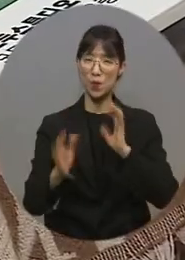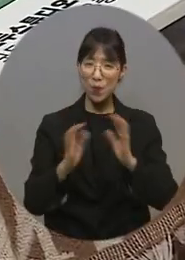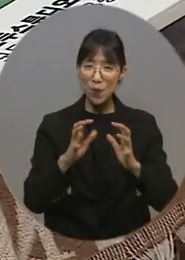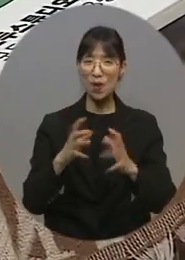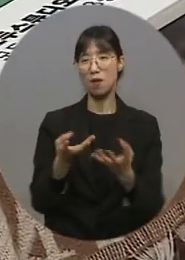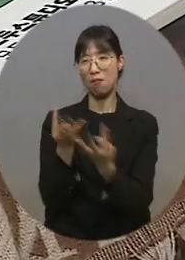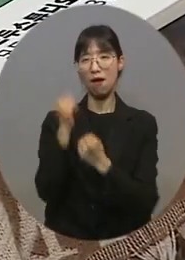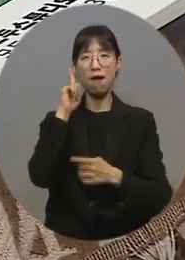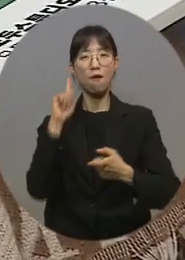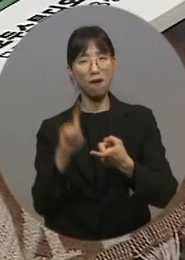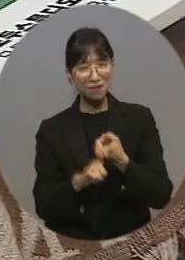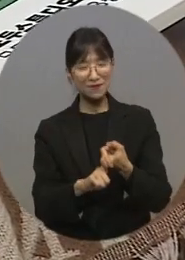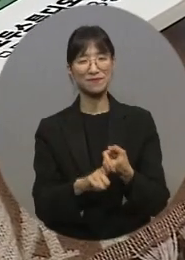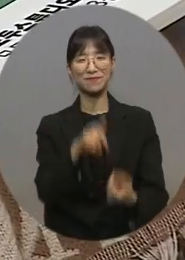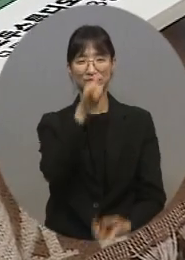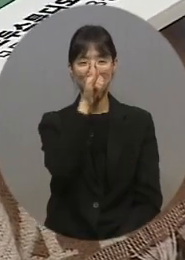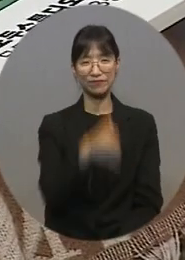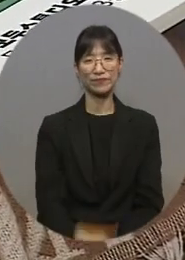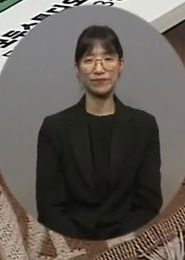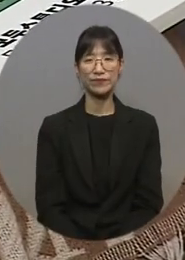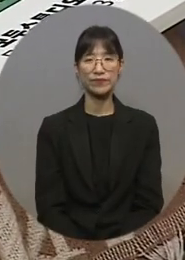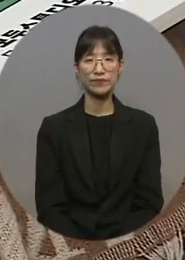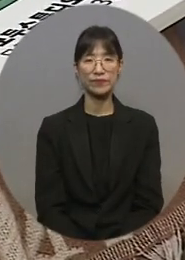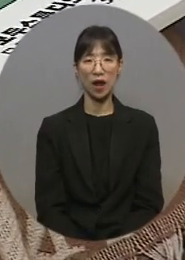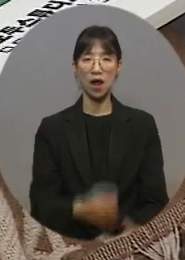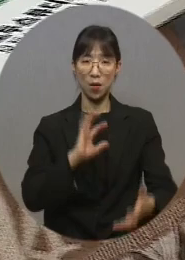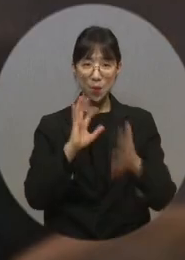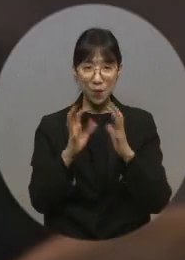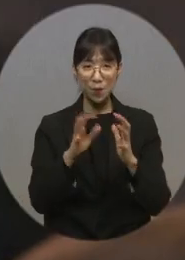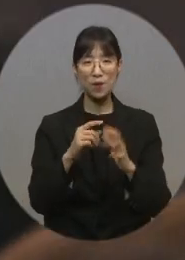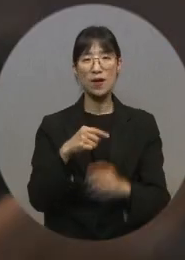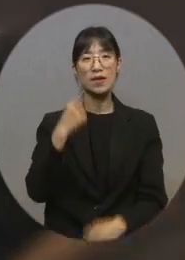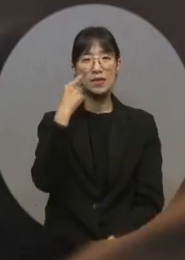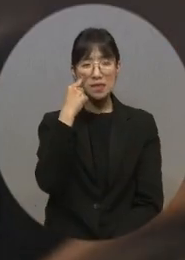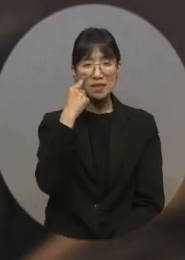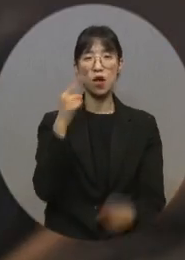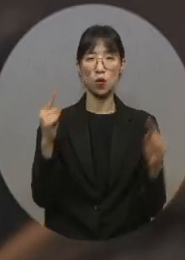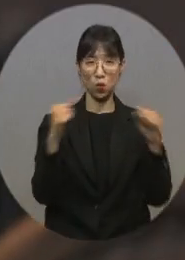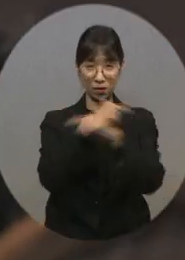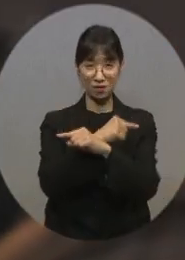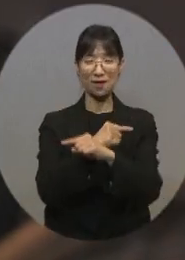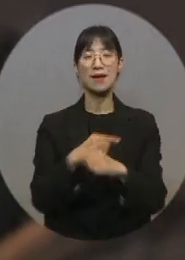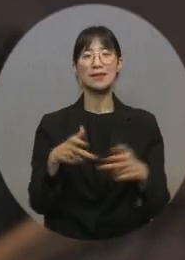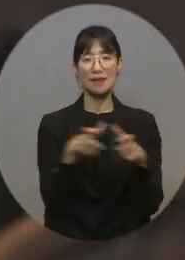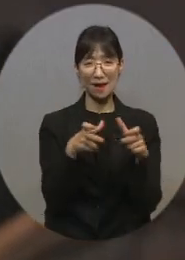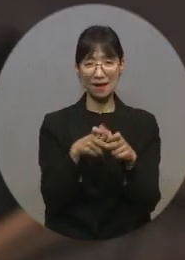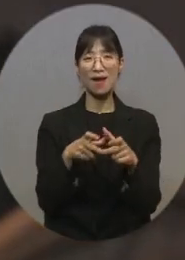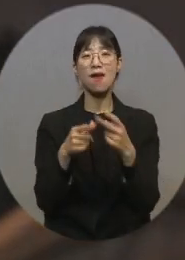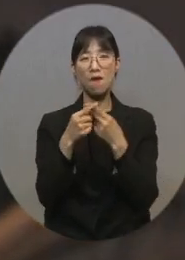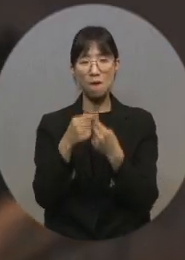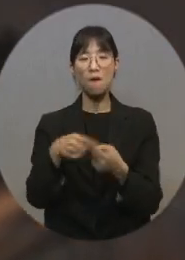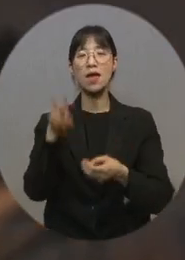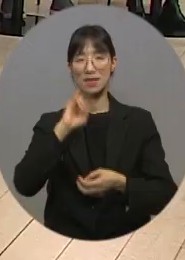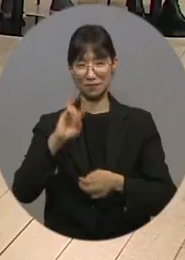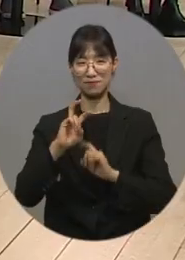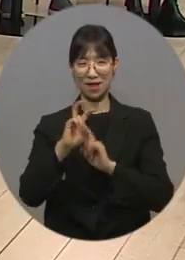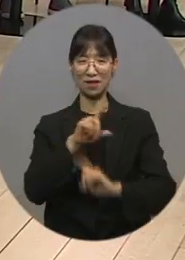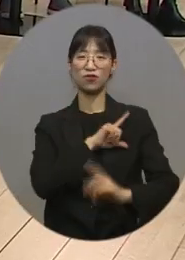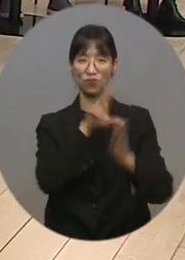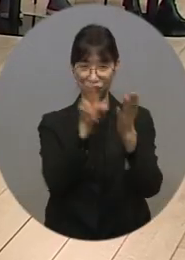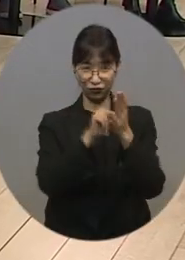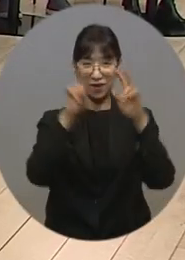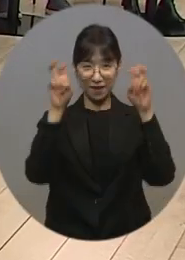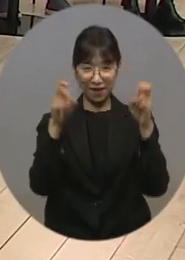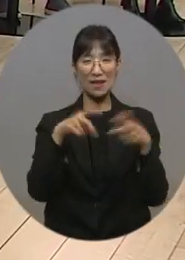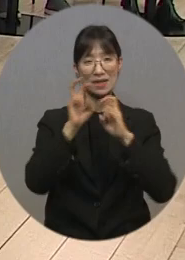관심속에 이어졌습니다 포은교 주제 아래 음악이 만드는 가능성